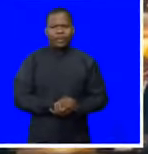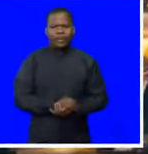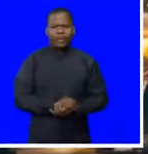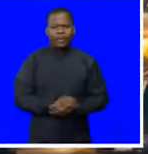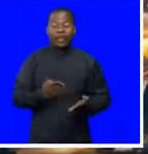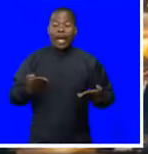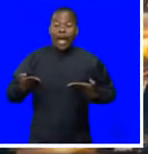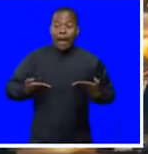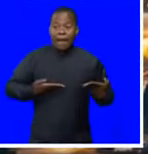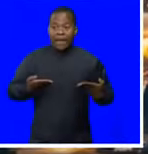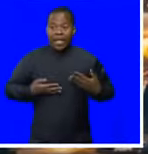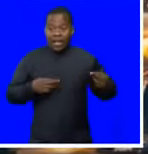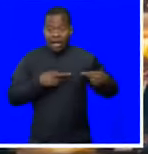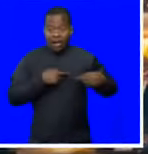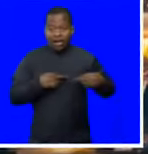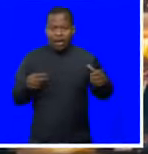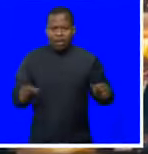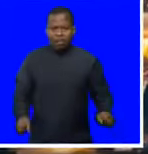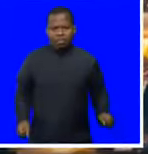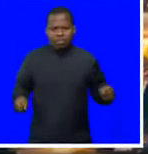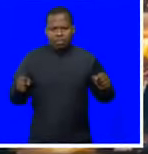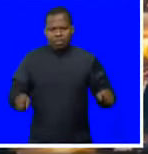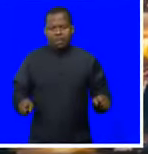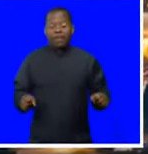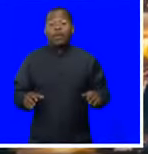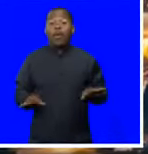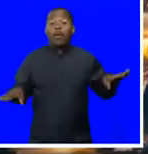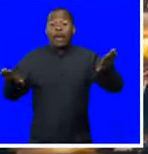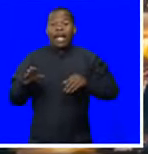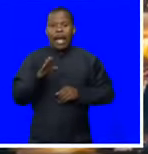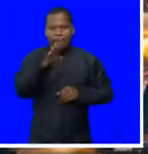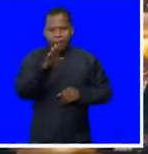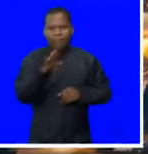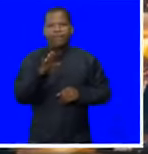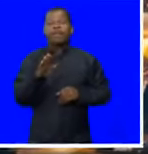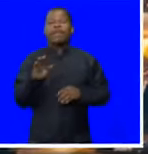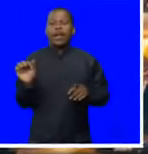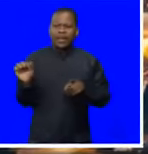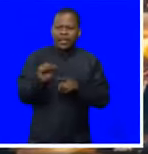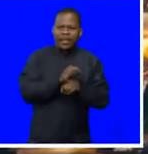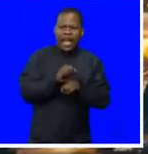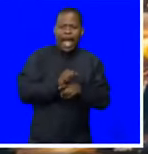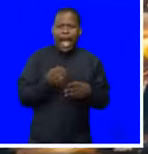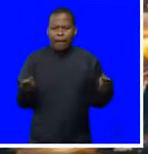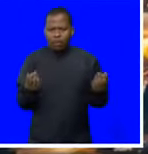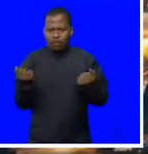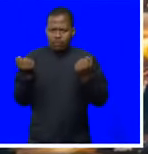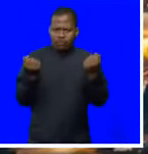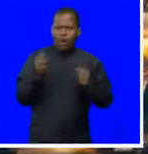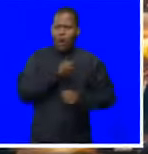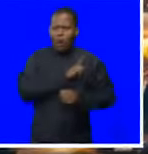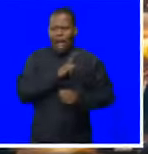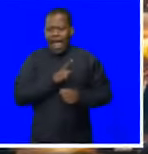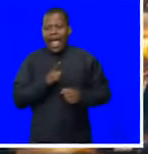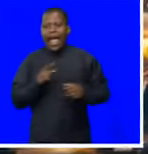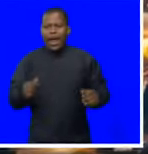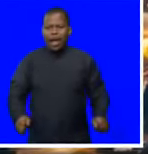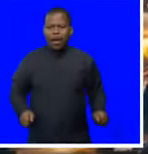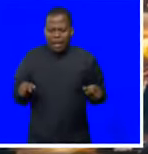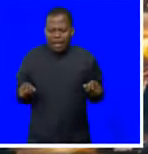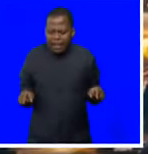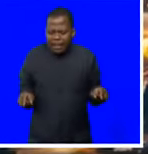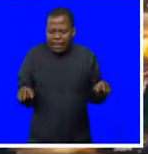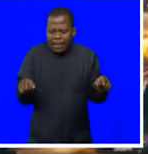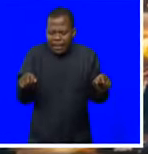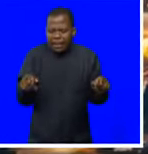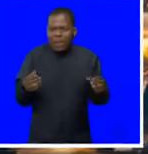Inkampani yakaloliwe ifundise bashayeli betimoto lokumatsapha ngebumcoka bekulandzela ke imibhalo ekowela kujanjiwe sitimela. Inkampani